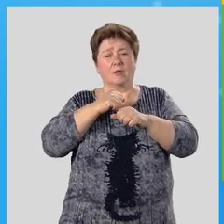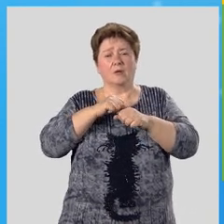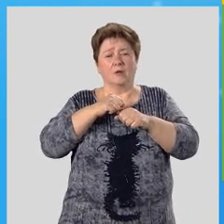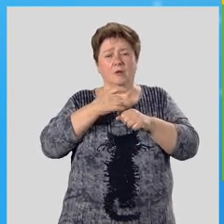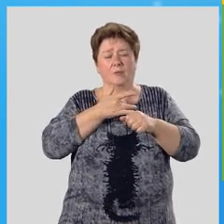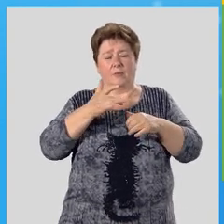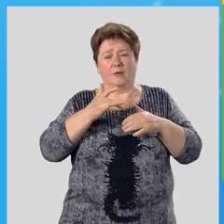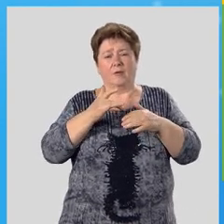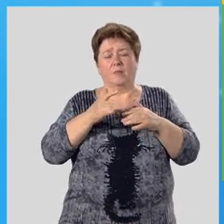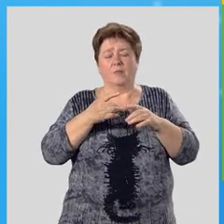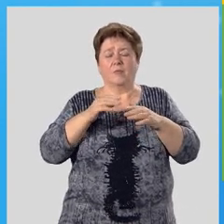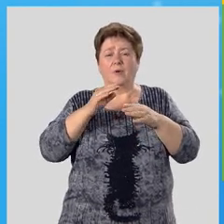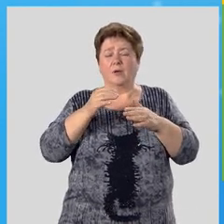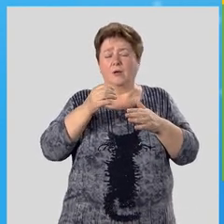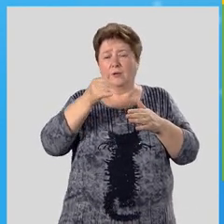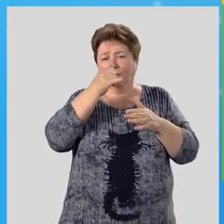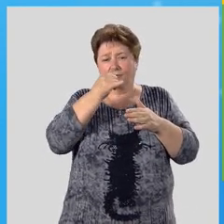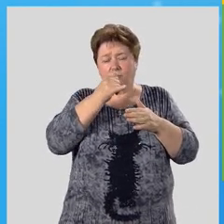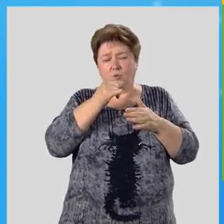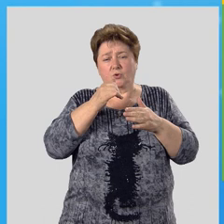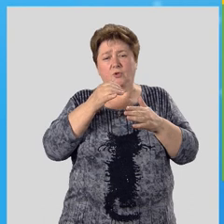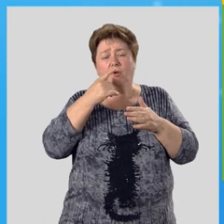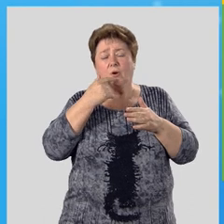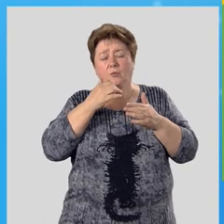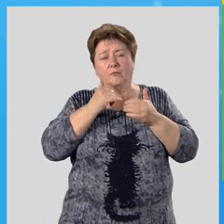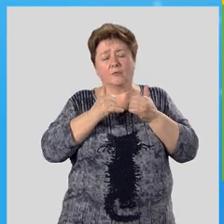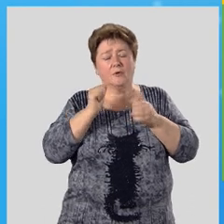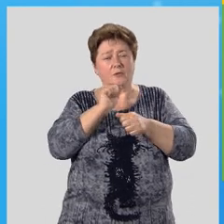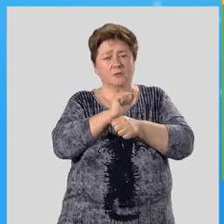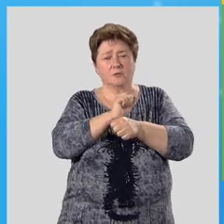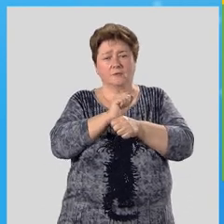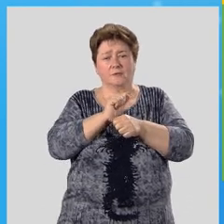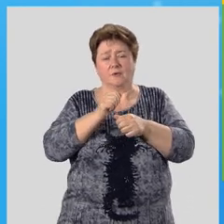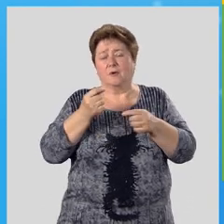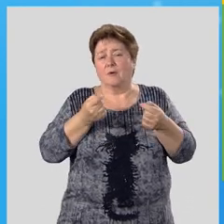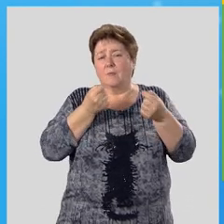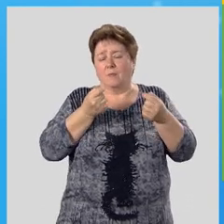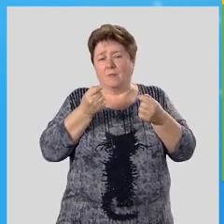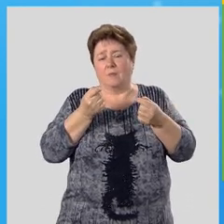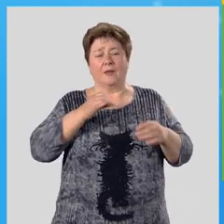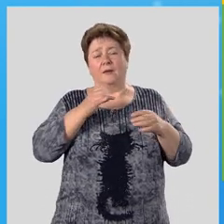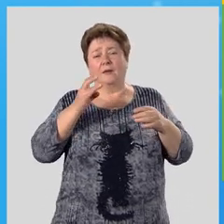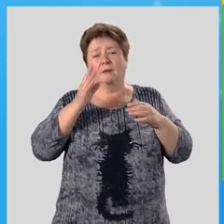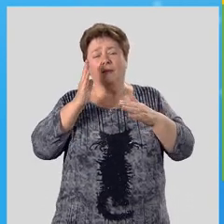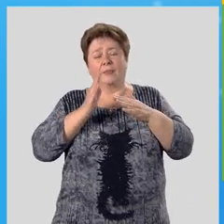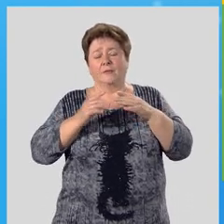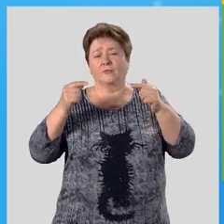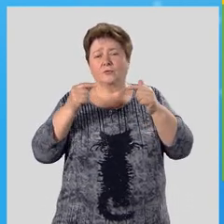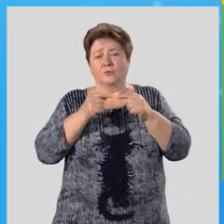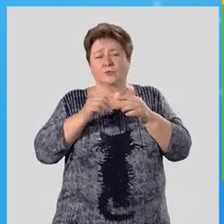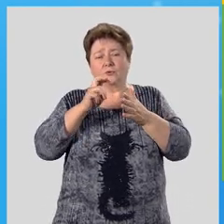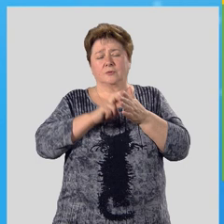не останавливающееся кровотечение, может быть чрезвычайно незначительной. И, наконец,